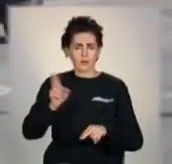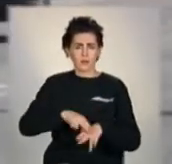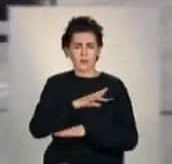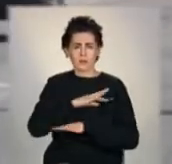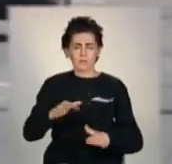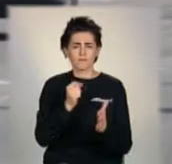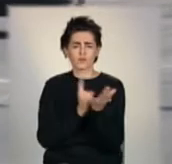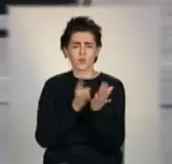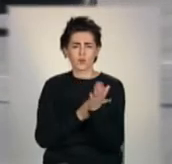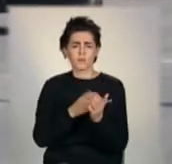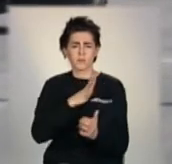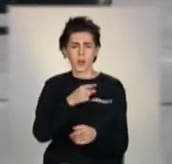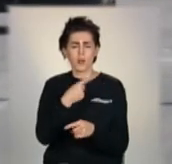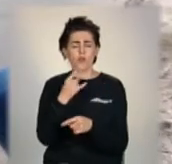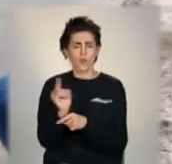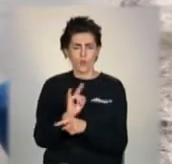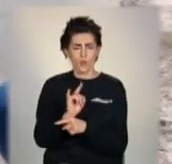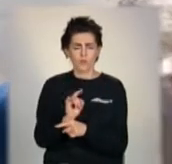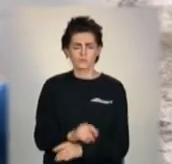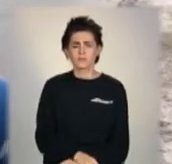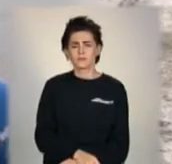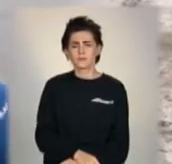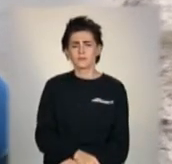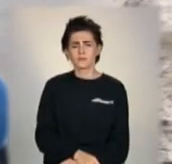вдалося довести, що прилад бреше. Сума штрафу